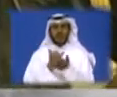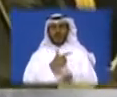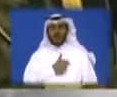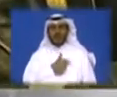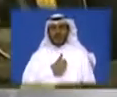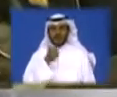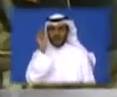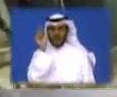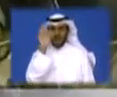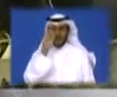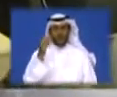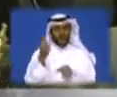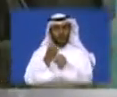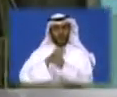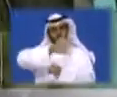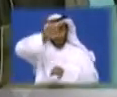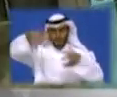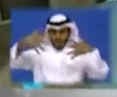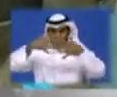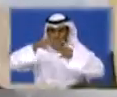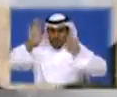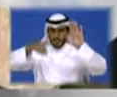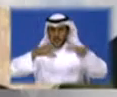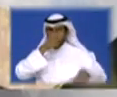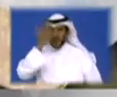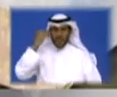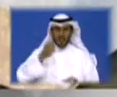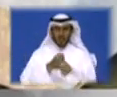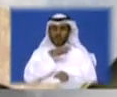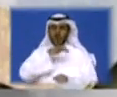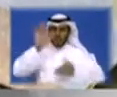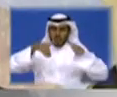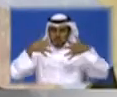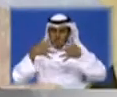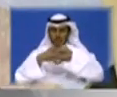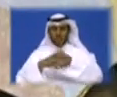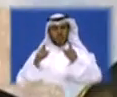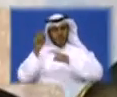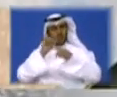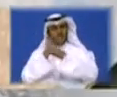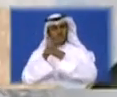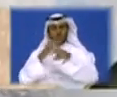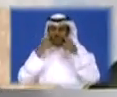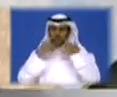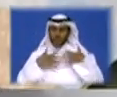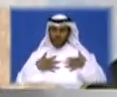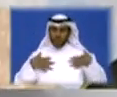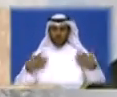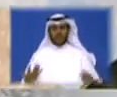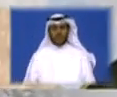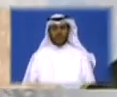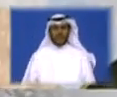كبير من موظفي الإدارة الحاليين والسابقين. فعلا هذه يعني واحدة من الإدارات اللي نسجل افتخارنا فيها،